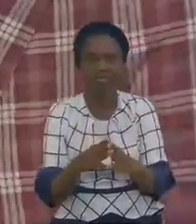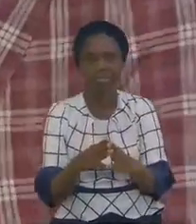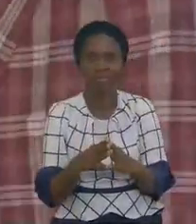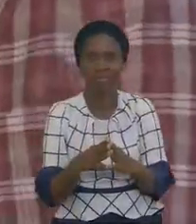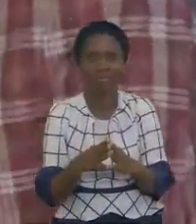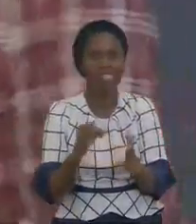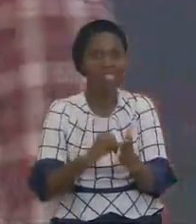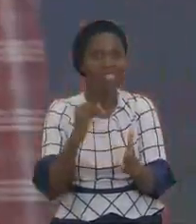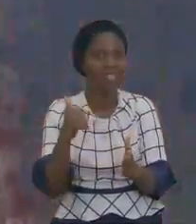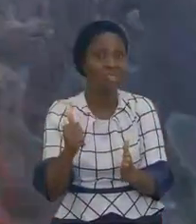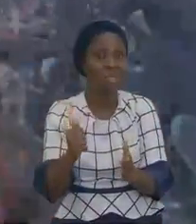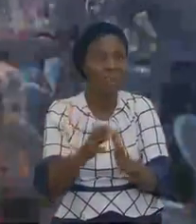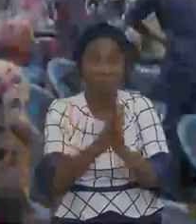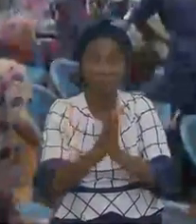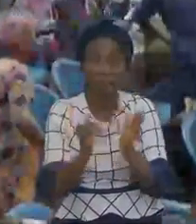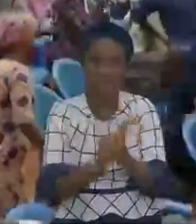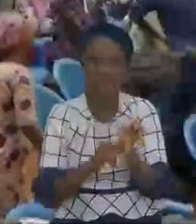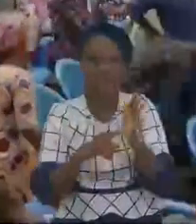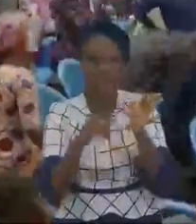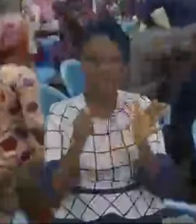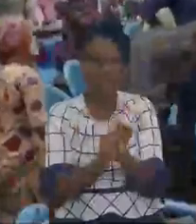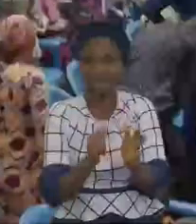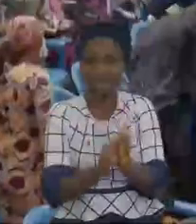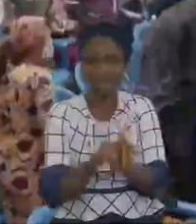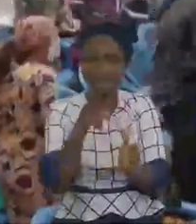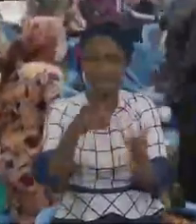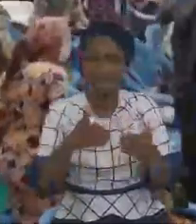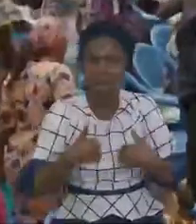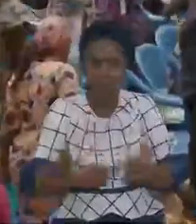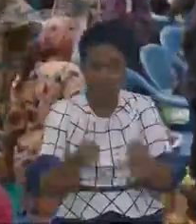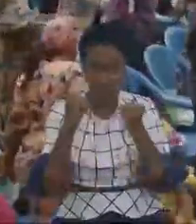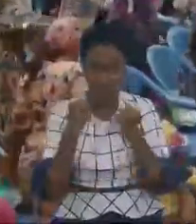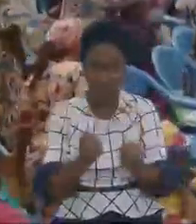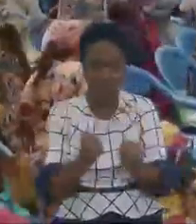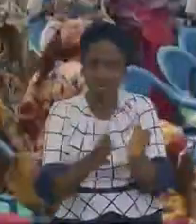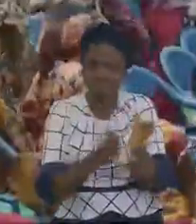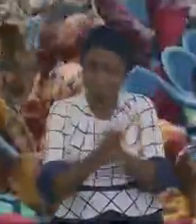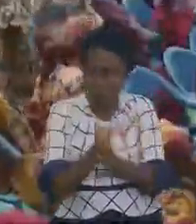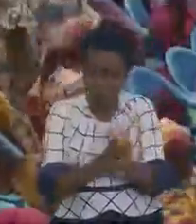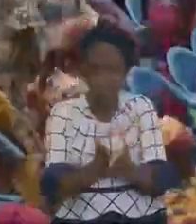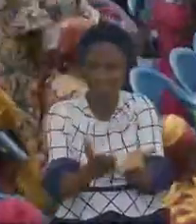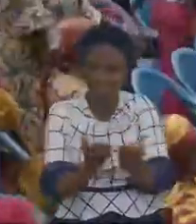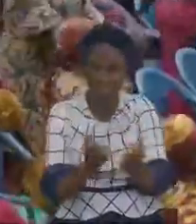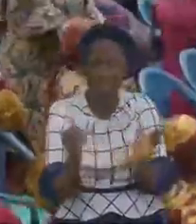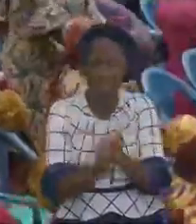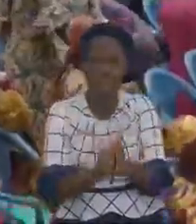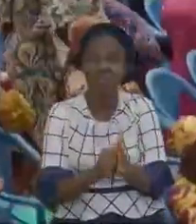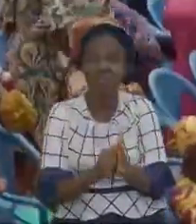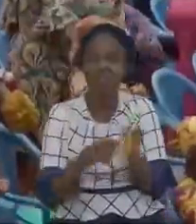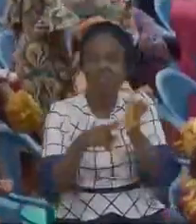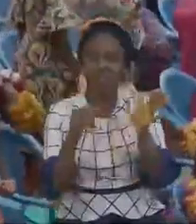C'est une prière qui doit démontrer un désir enflammé, qui montre une décision ferme.